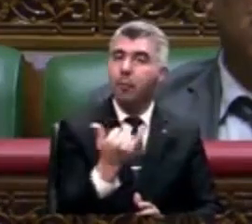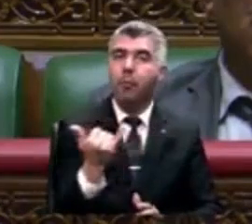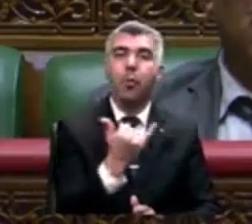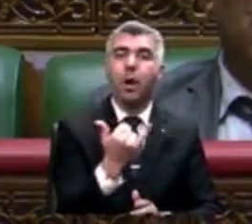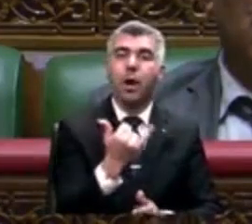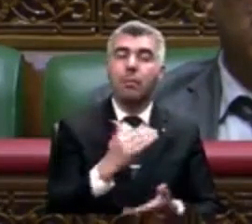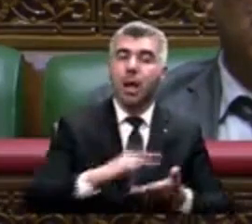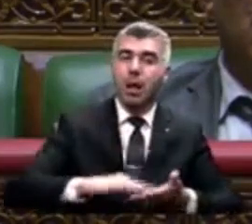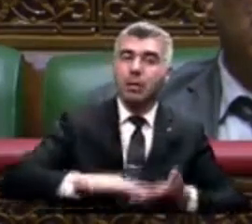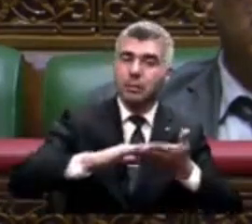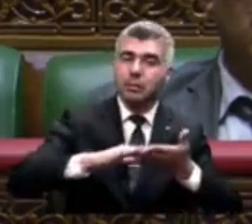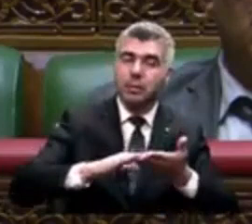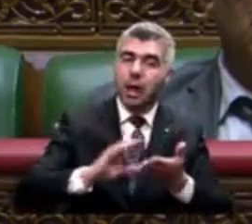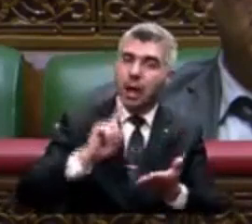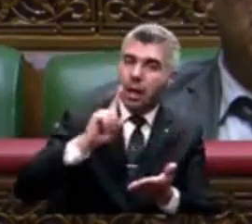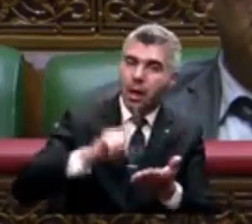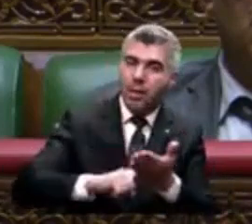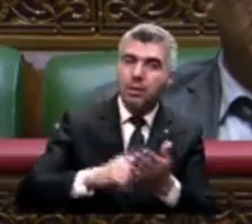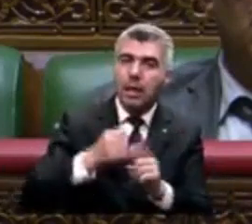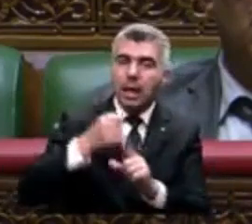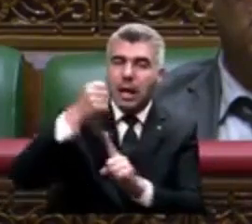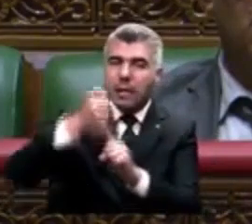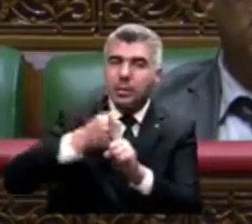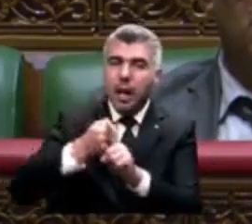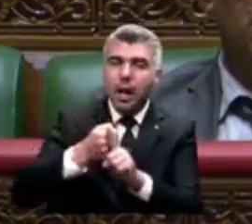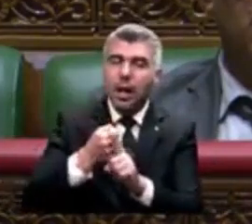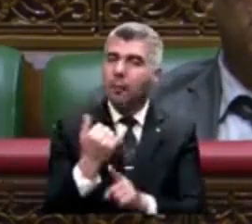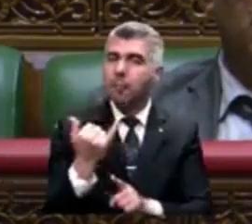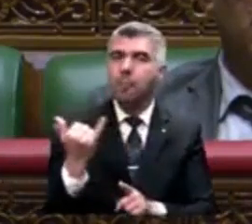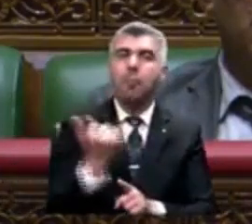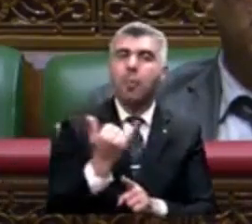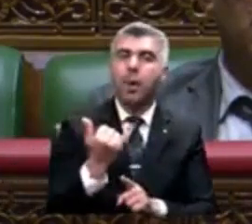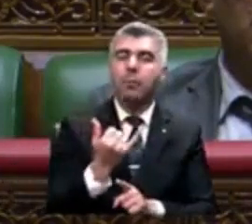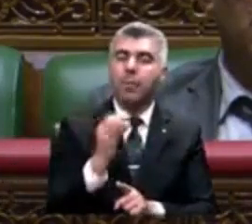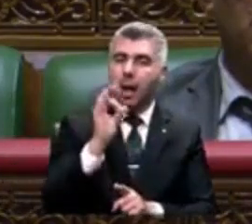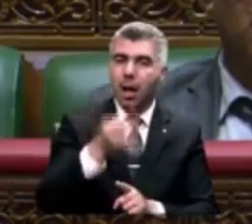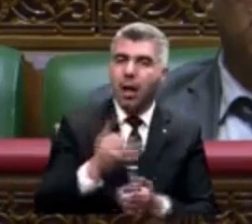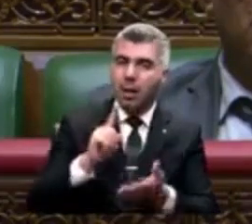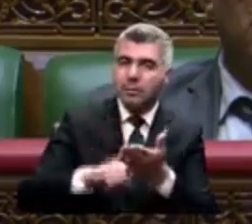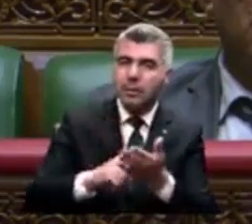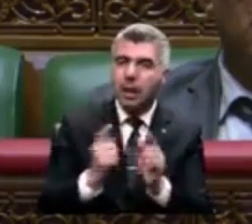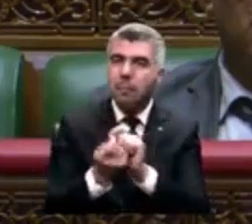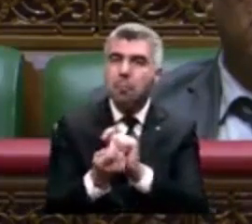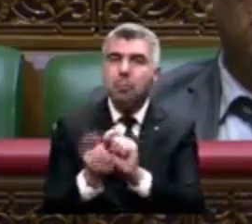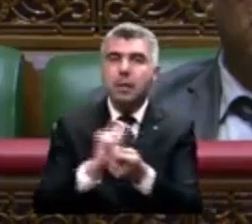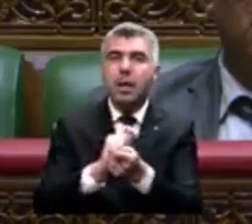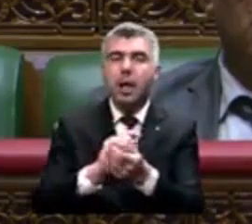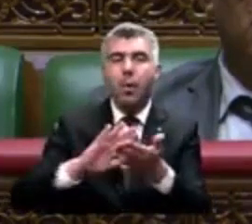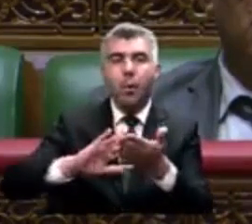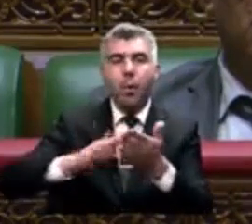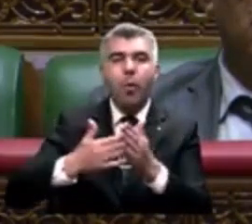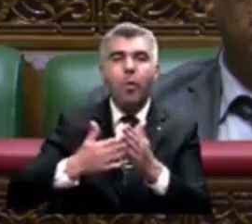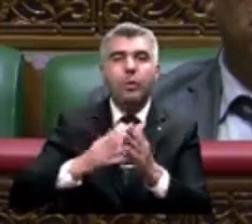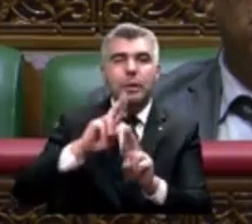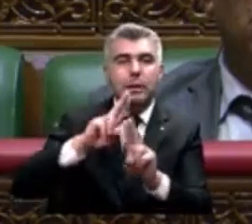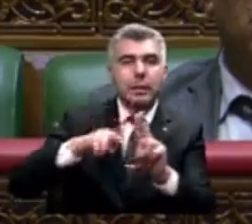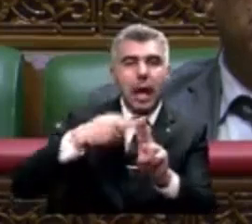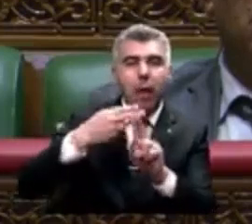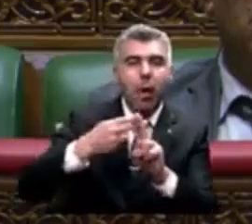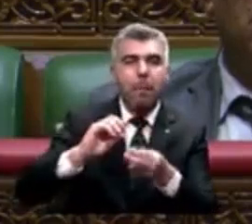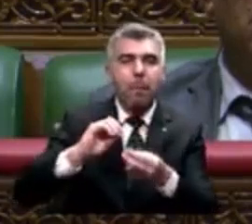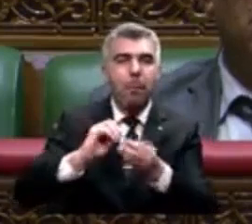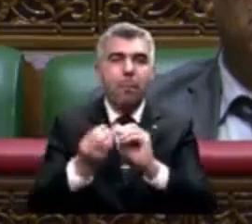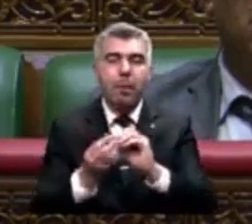مأمولة، وأن الحاجة للإصلاح هي حاجة تاريخية تستلزم تغييرا جوهريا وهيكليا يجيب على الأعطاب البنيوية